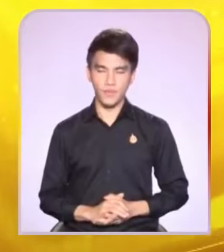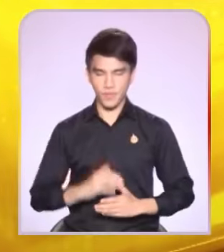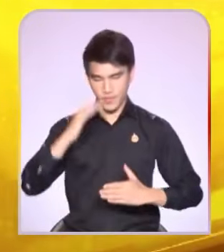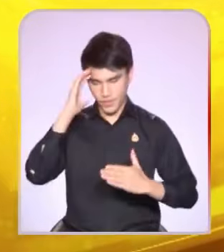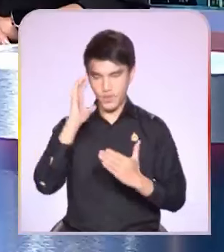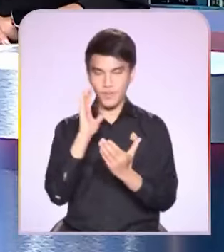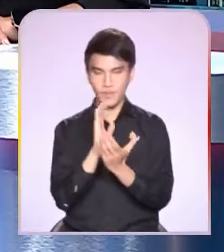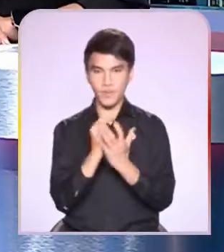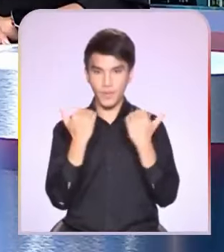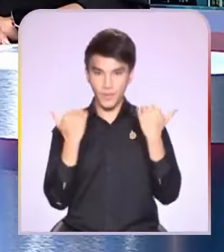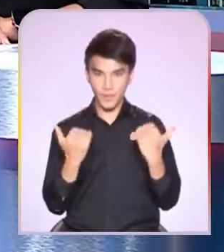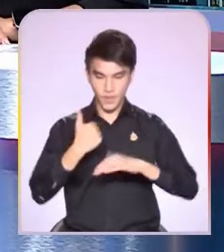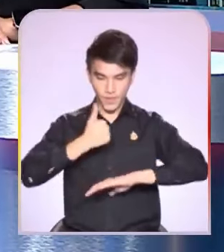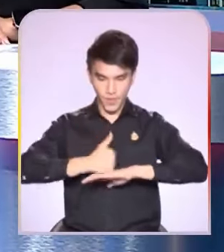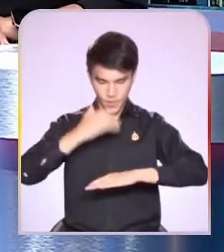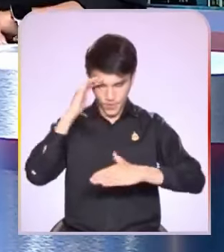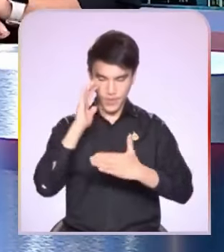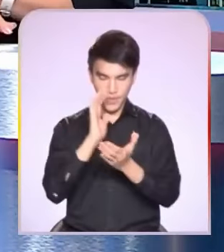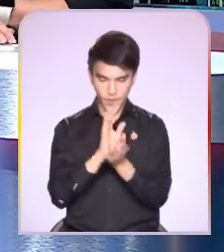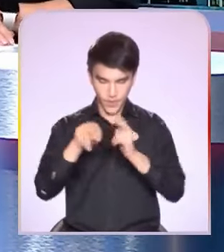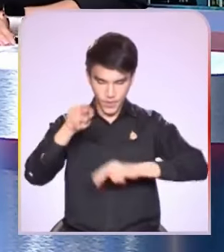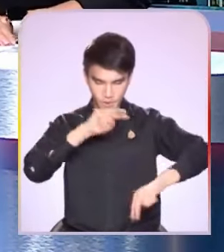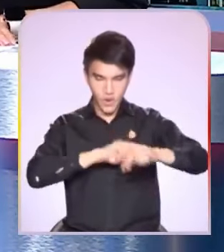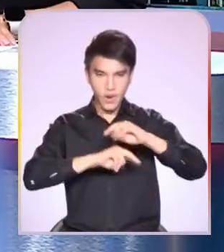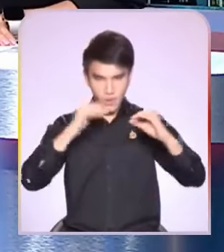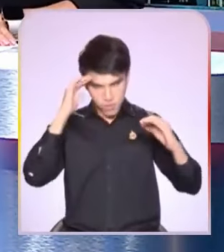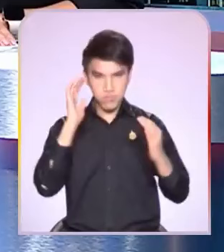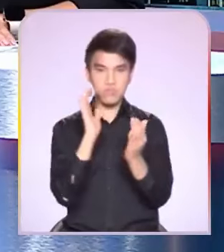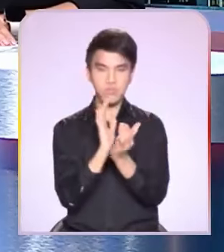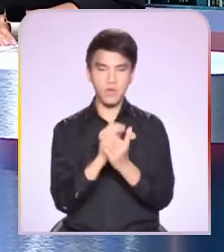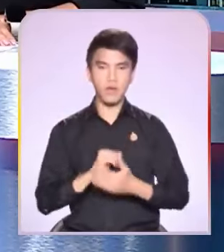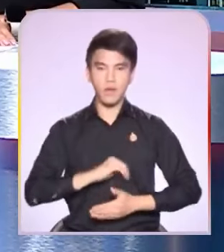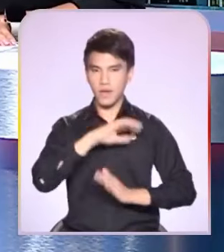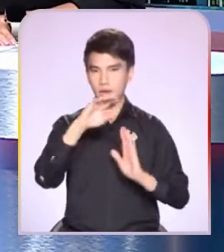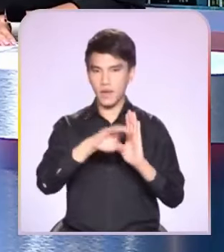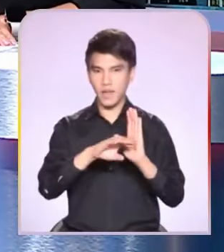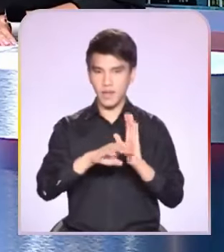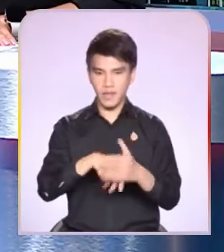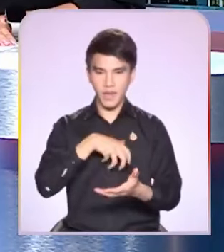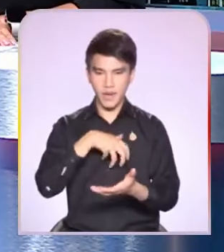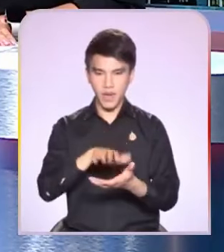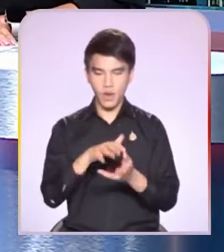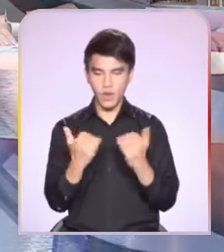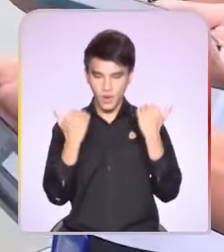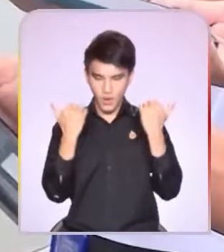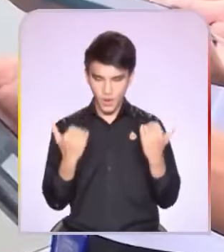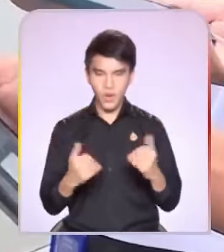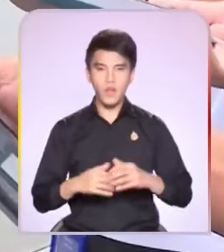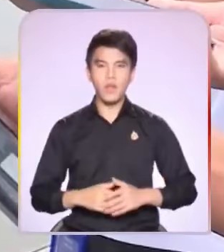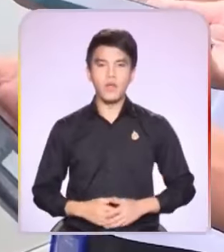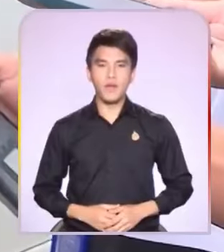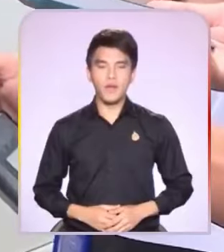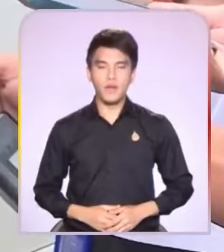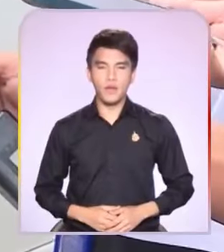โทไตรรงผิวพันธ์ท่านผู้บัญชาการสำนักงานพิสูจน์หลักฐานตำรวจนะฮะท่านก็เปิดเผยว่าขณะนี้ก็ยังมอบหมายให้เจ้าหน้าที่